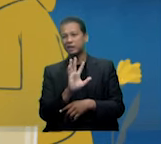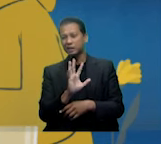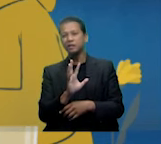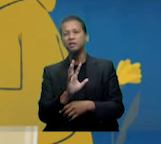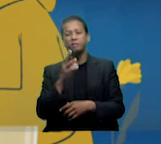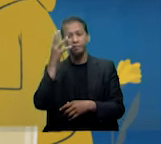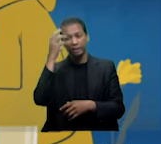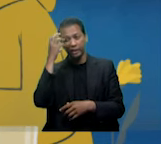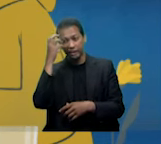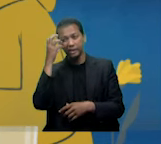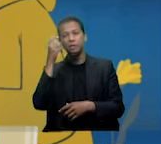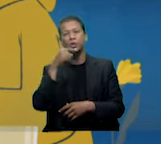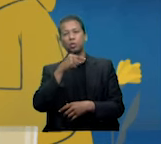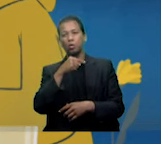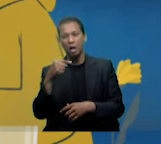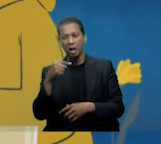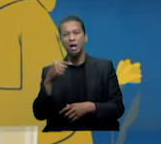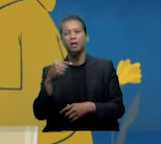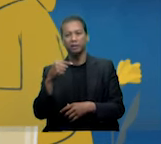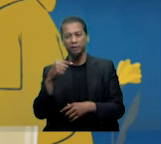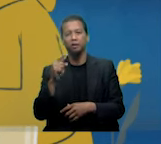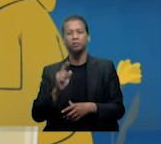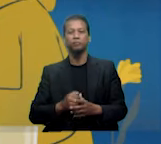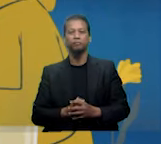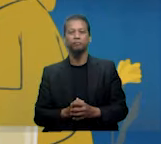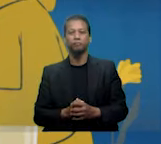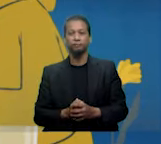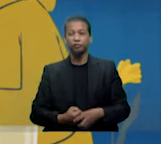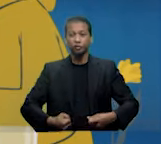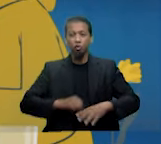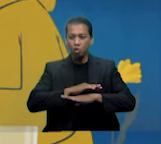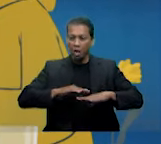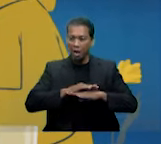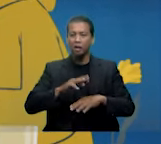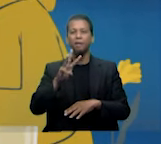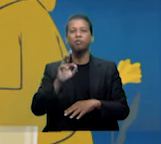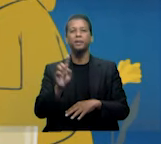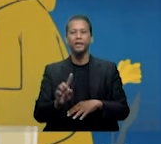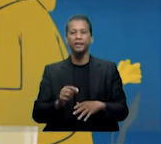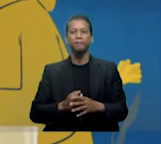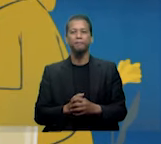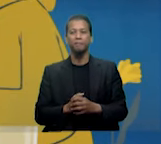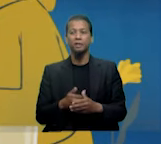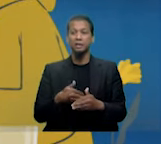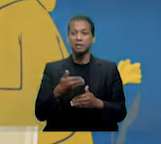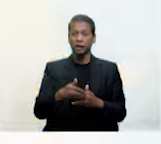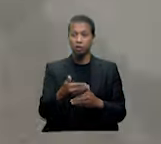makan, melakukan aktivitas fisik rutin minimal 30 menit dalam sehari, timbang berat badan secara teratur.